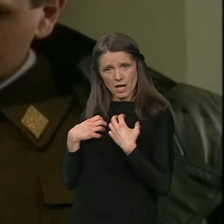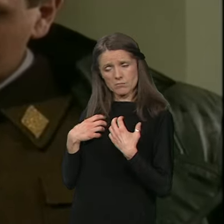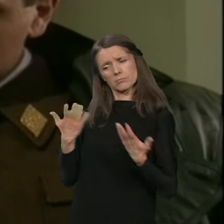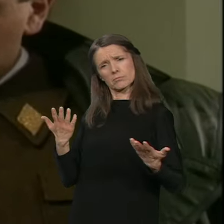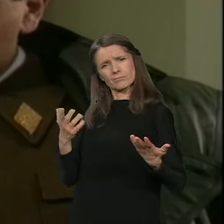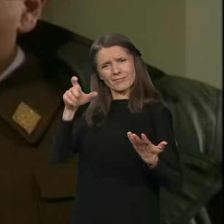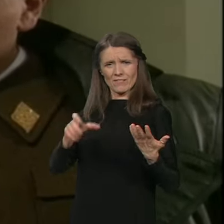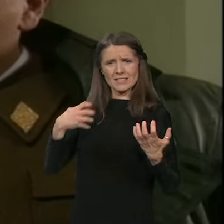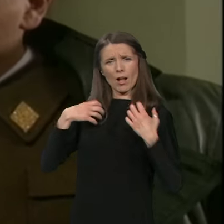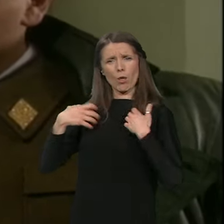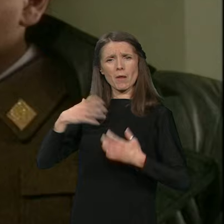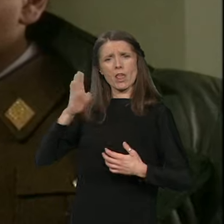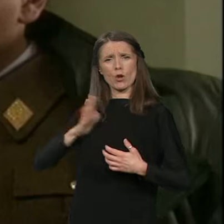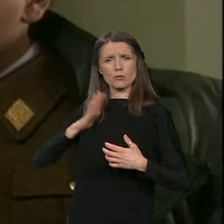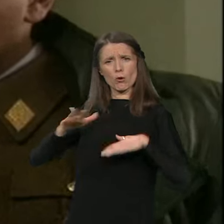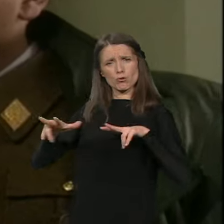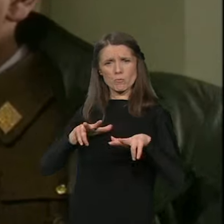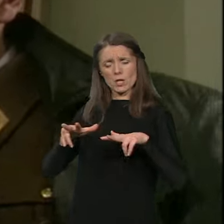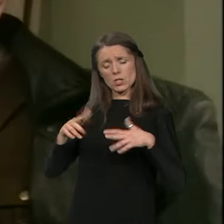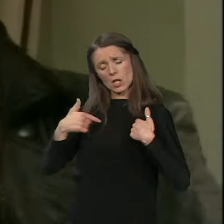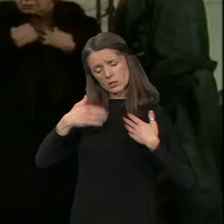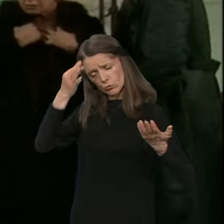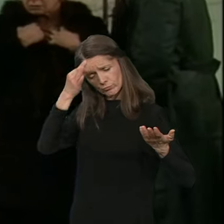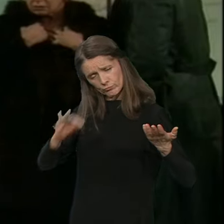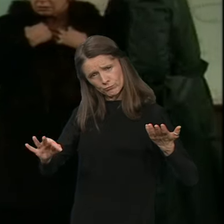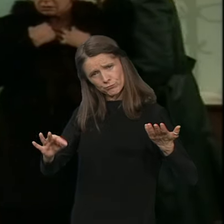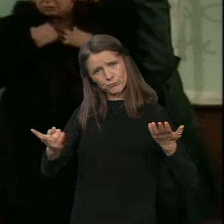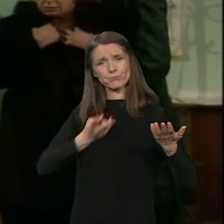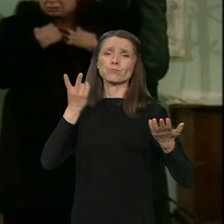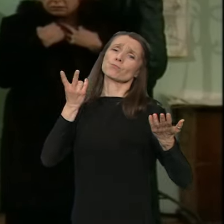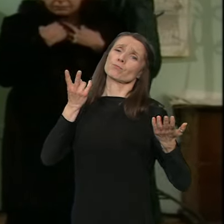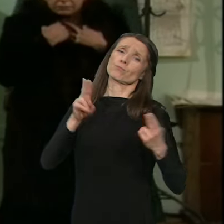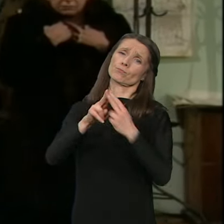Gospođa ministarka, kakva čast.